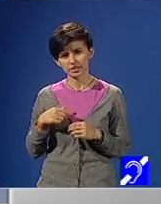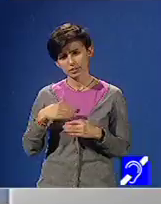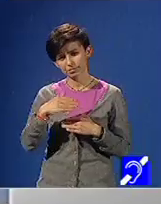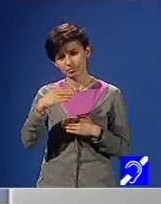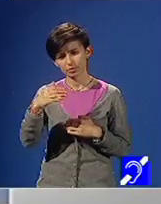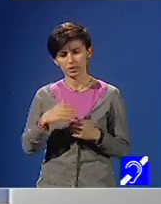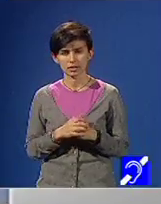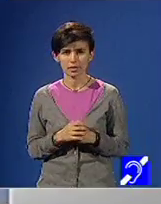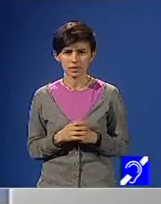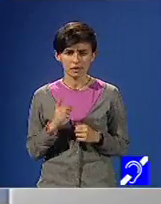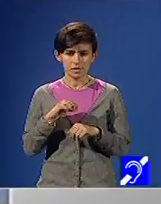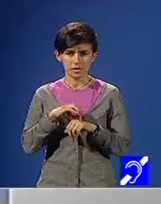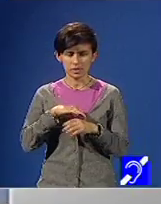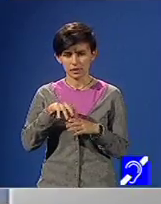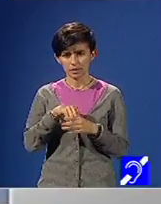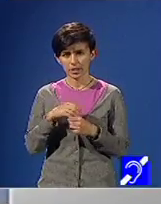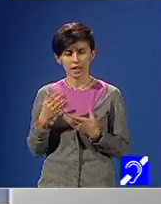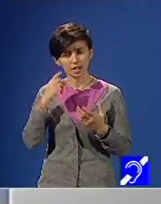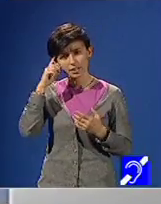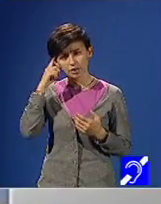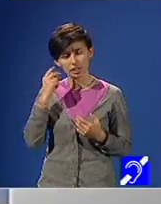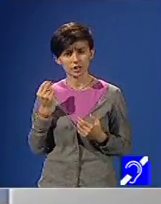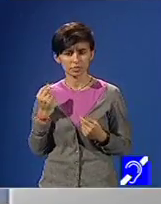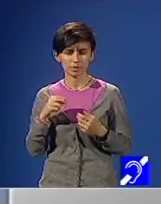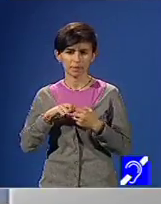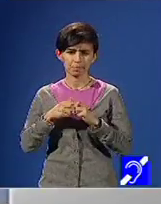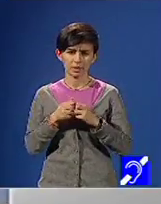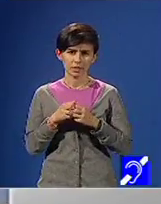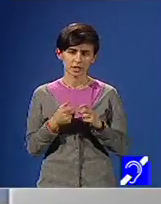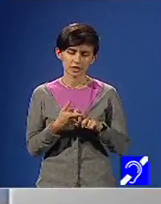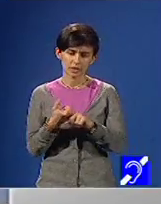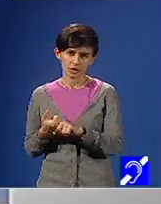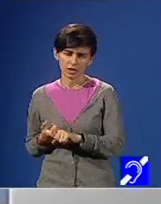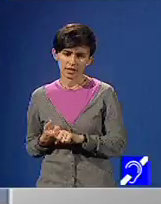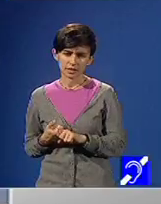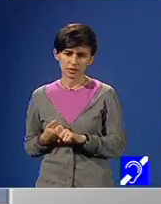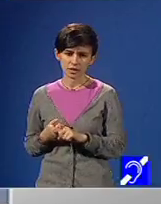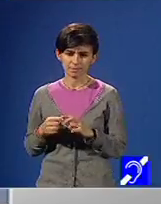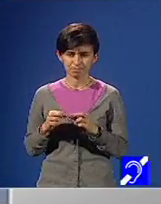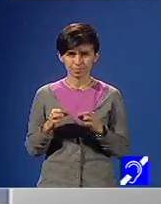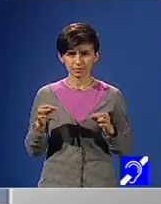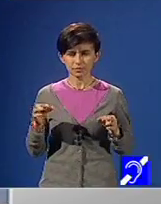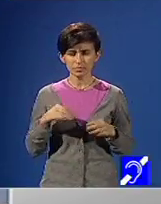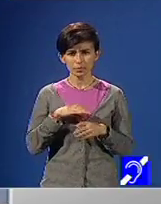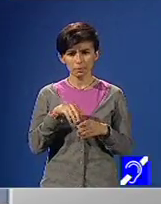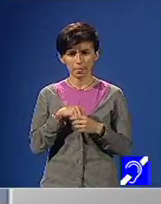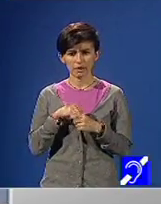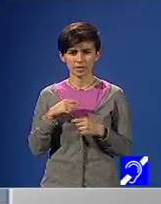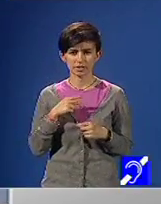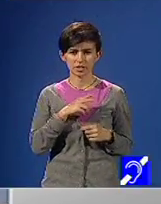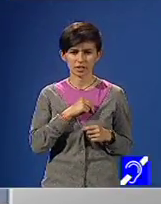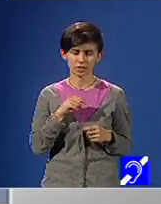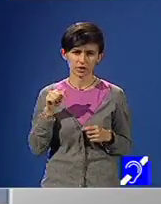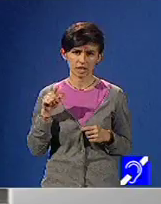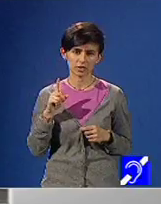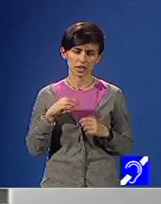medicul de familie care cunoaște cel mai bine problematica și care e într-o relație de lungă durată cu acea familie, e datoria lui. În România, din păcate,